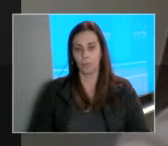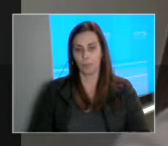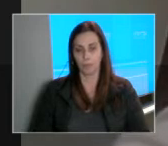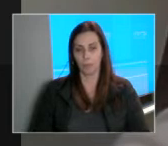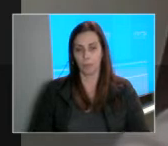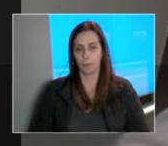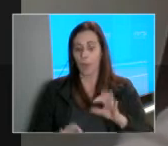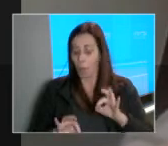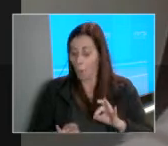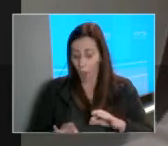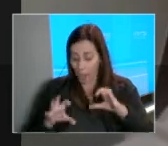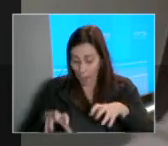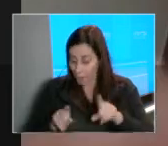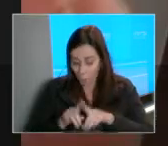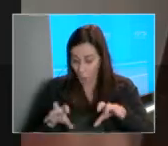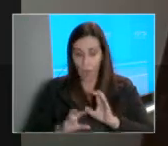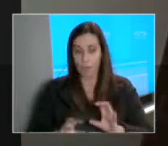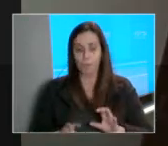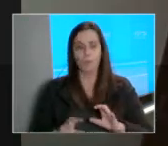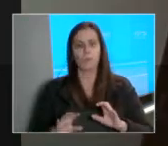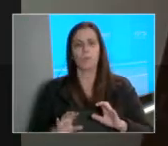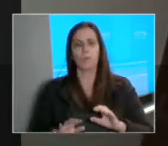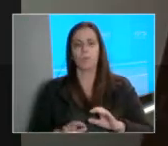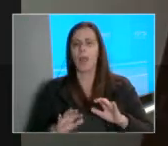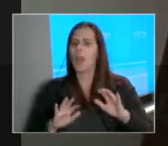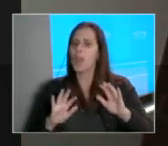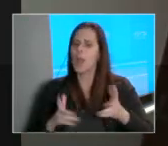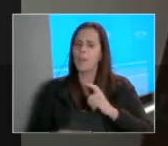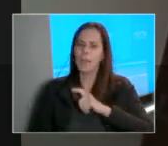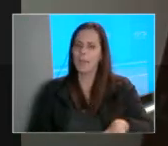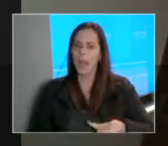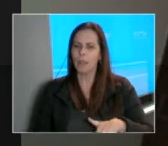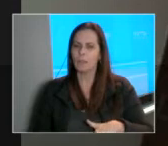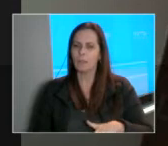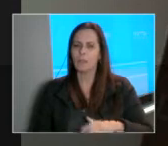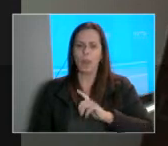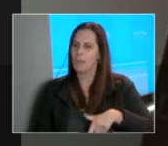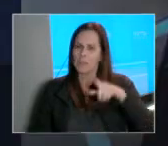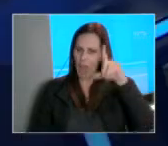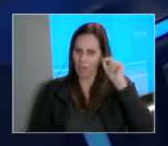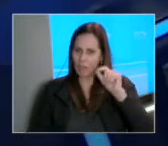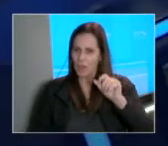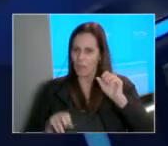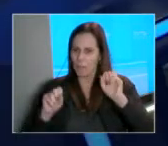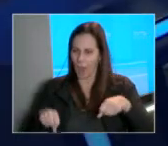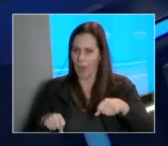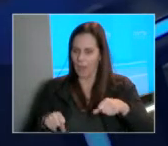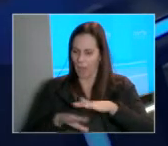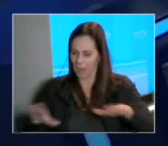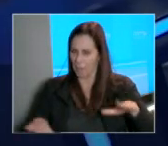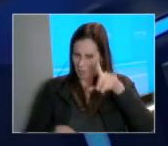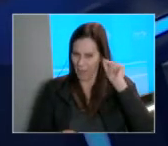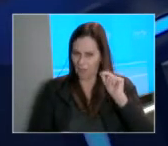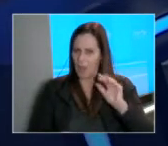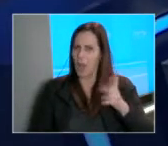כפולשים. חיות, ממש, חיות, לא חיות. למה הגדירו אותם בתנאים? למה? עיריית תל אביב בעלת הרבה אדמות בתל